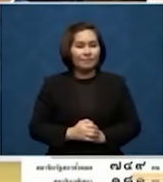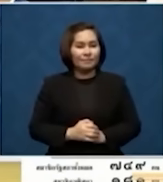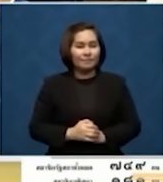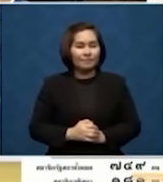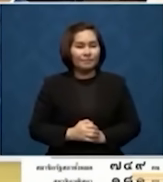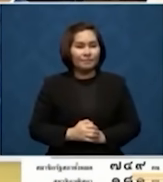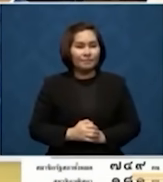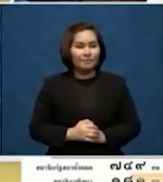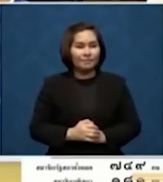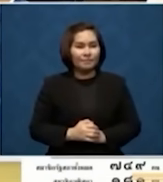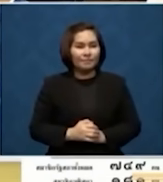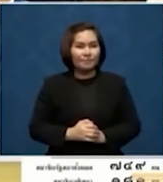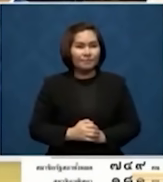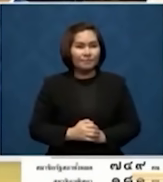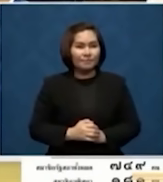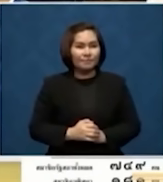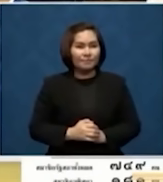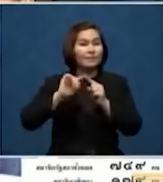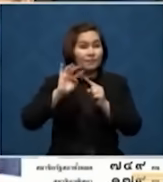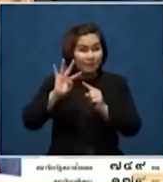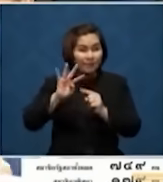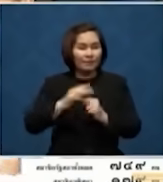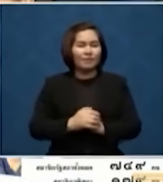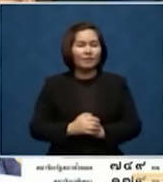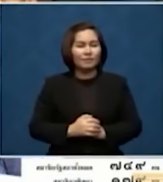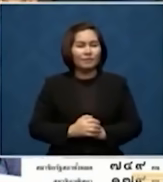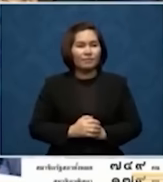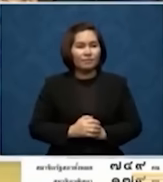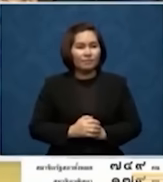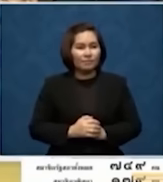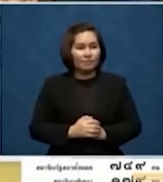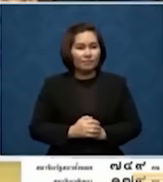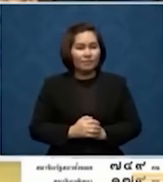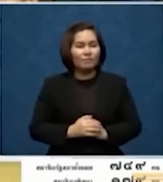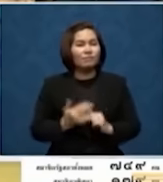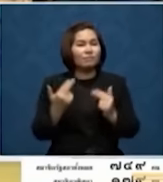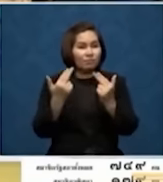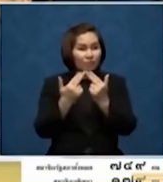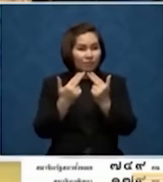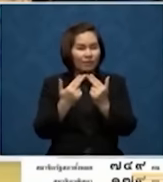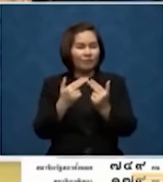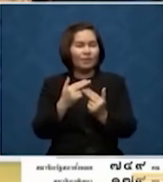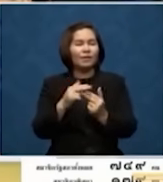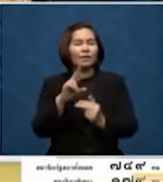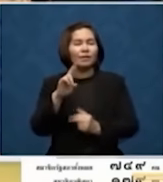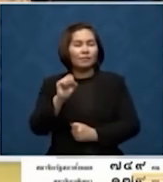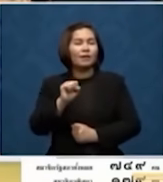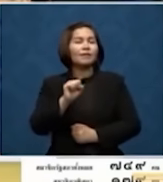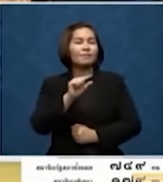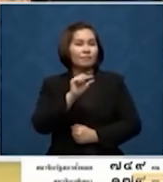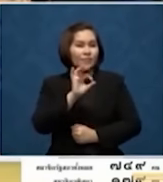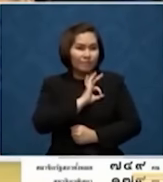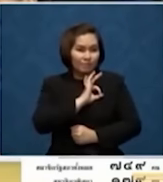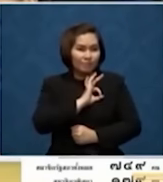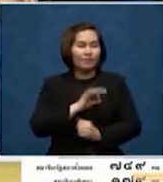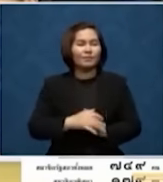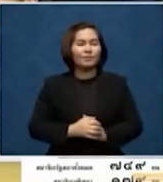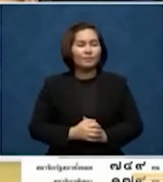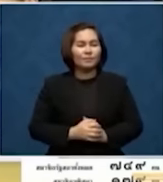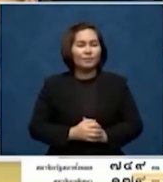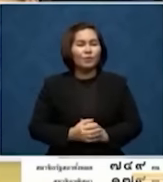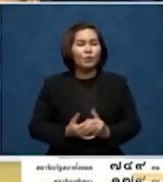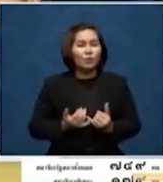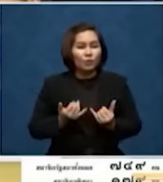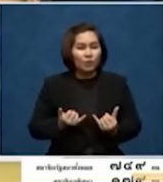พิจารณายตินี้จะเป็นการกระทำที่ขัดต่อข้อบังคับรัฐสภาซึ่งมีสถานะเป็นกฎหมายนะฮะก็ท